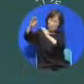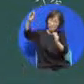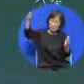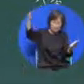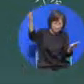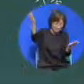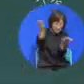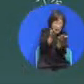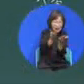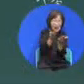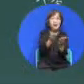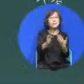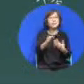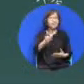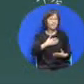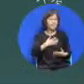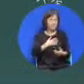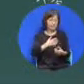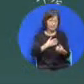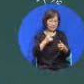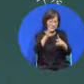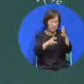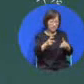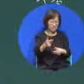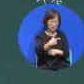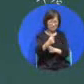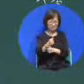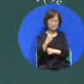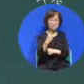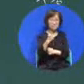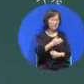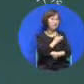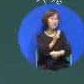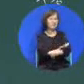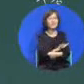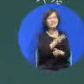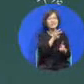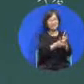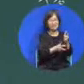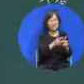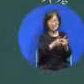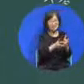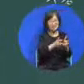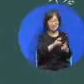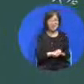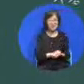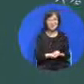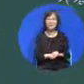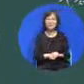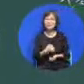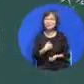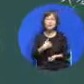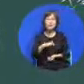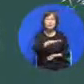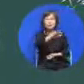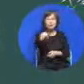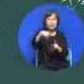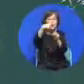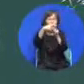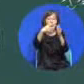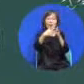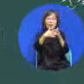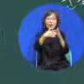what God has prepared, then that becomes most powerful business. 두고 보세요. 우리 교회 많은 게냐? 오직 복음